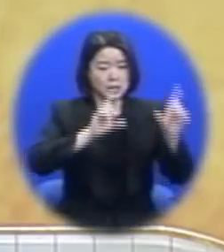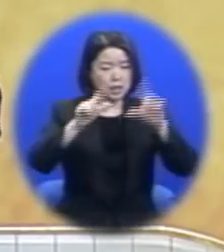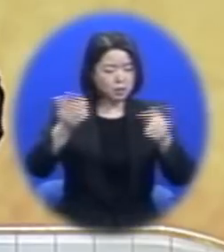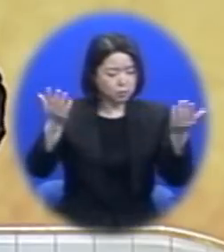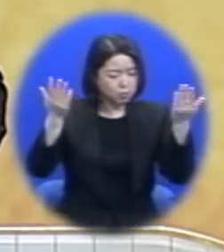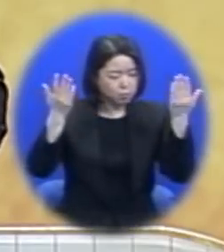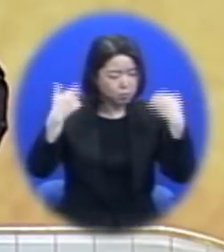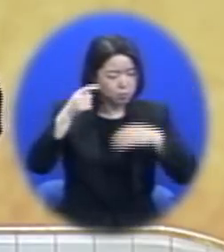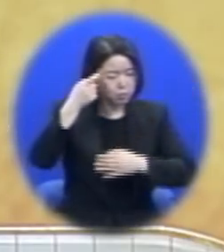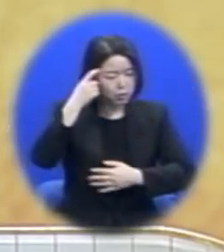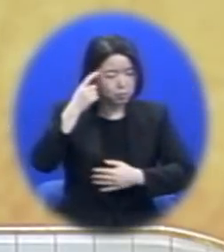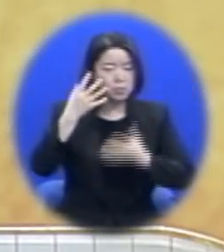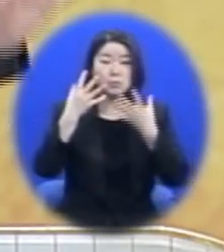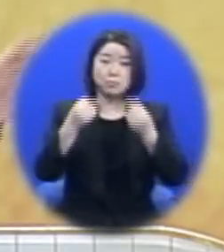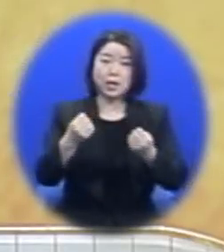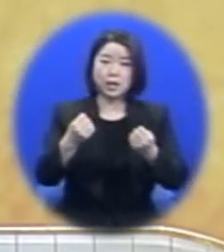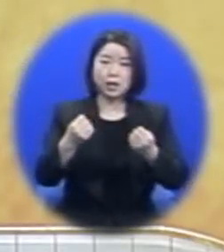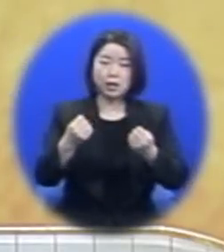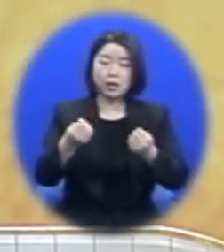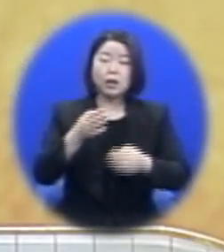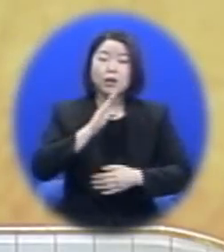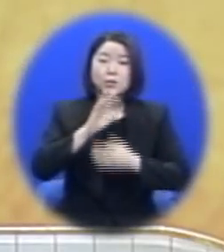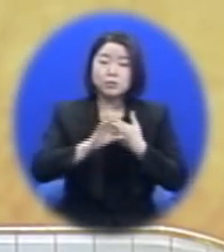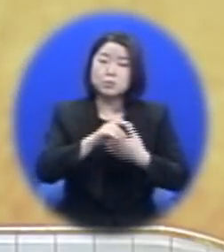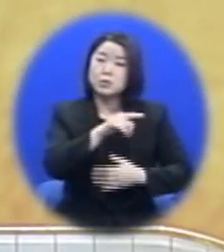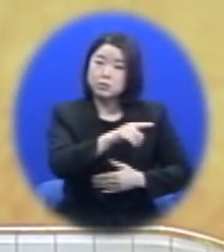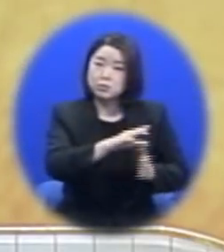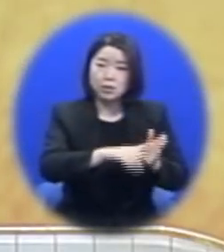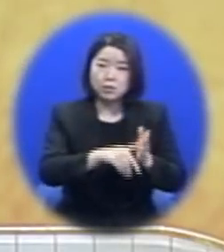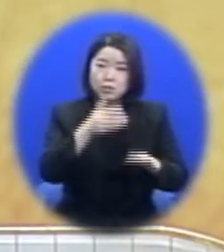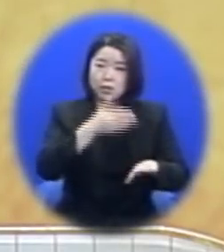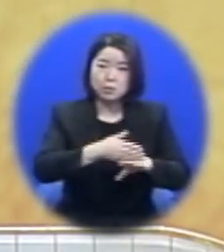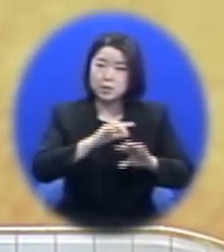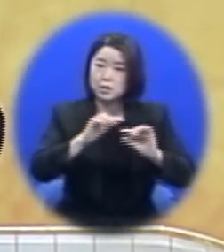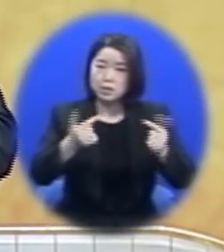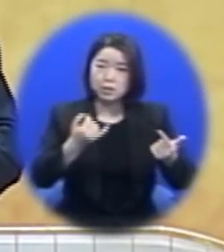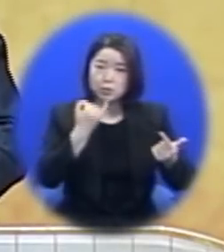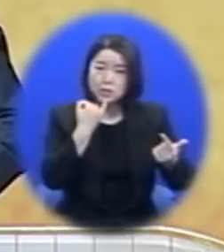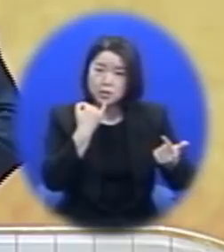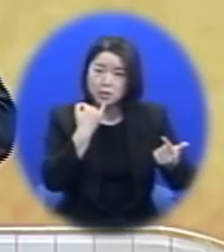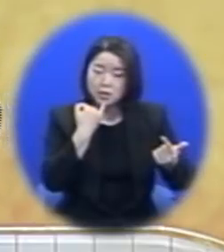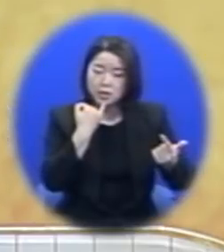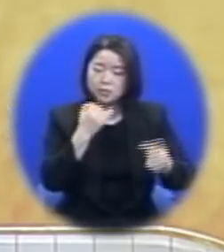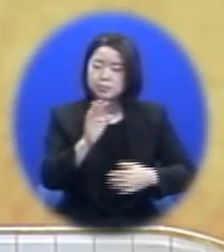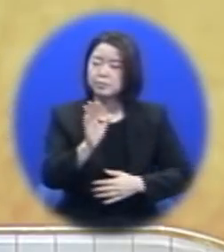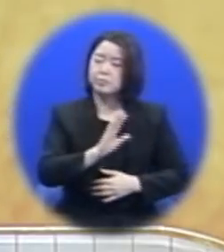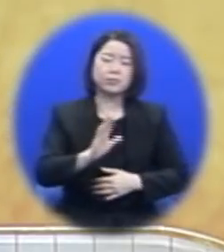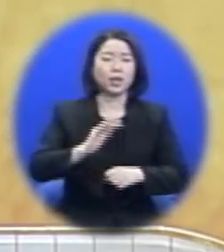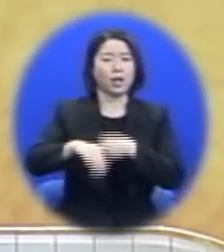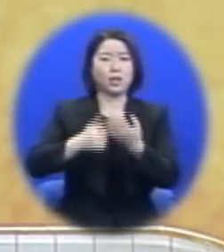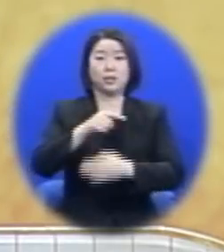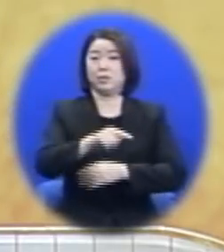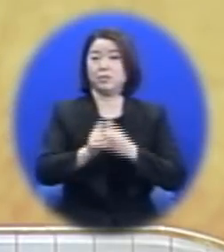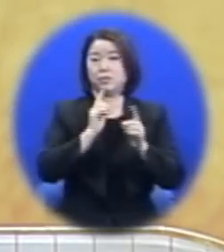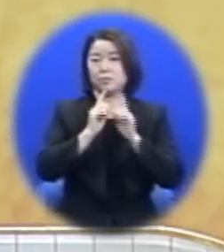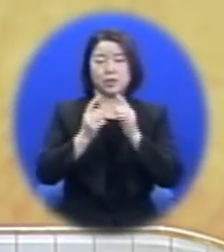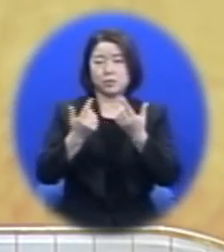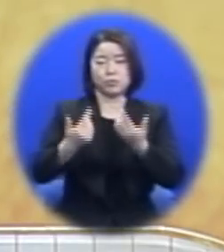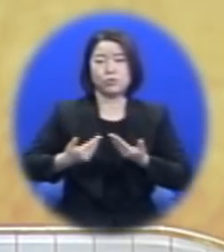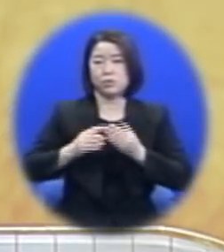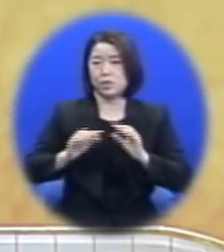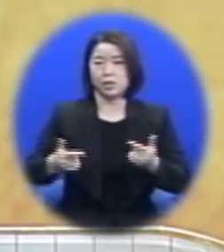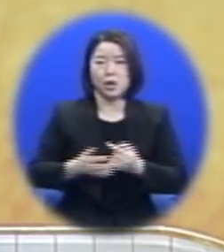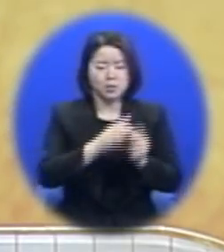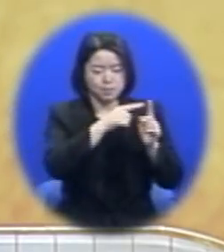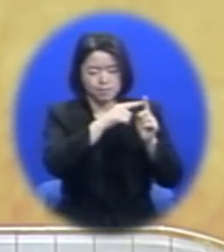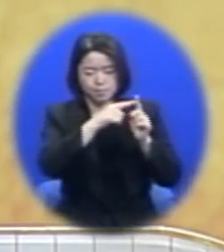많습니까? 그러면 그때는 감사 안 해도 되는 거잖아요. 근데 하나님께서는 그렇게 말씀 안 하셨어요.